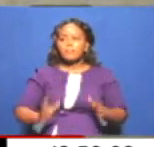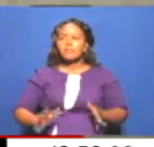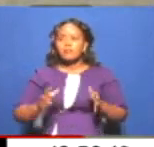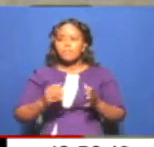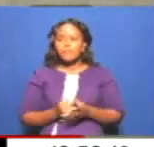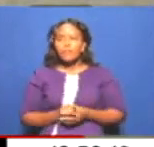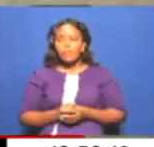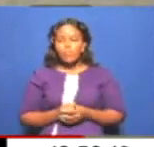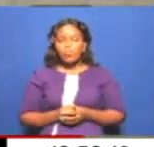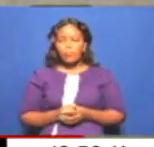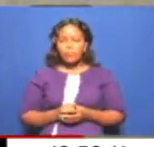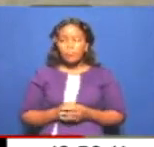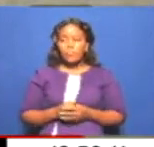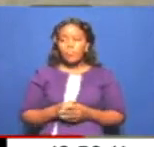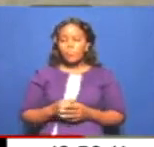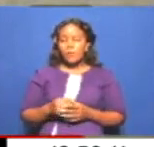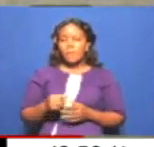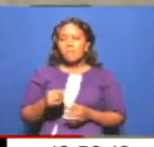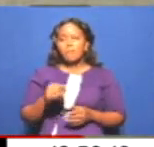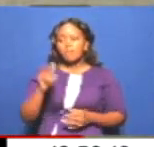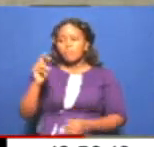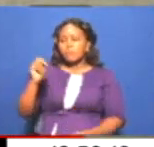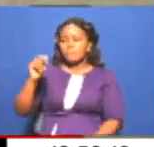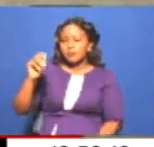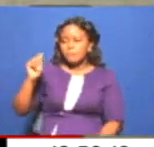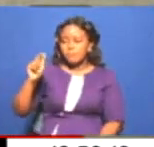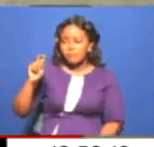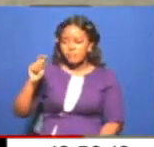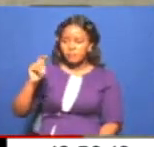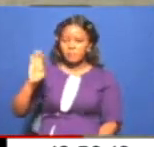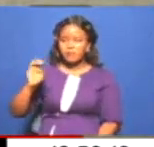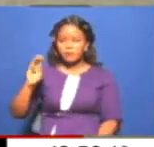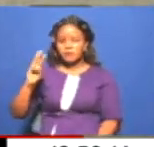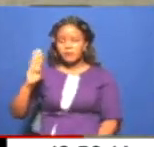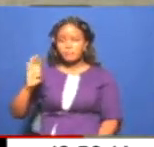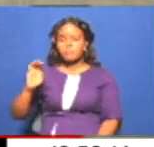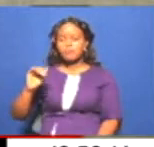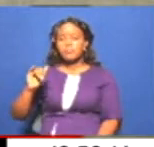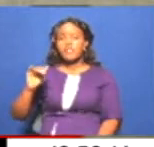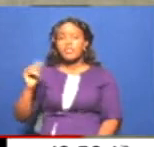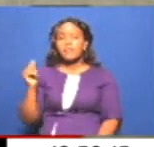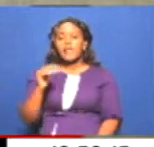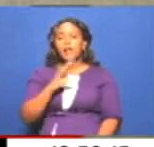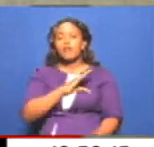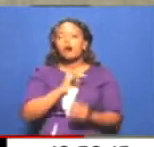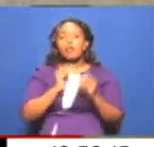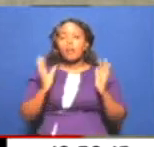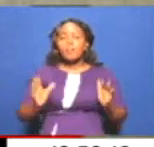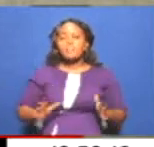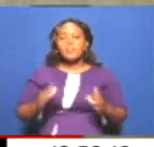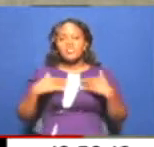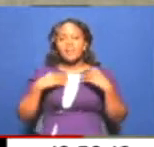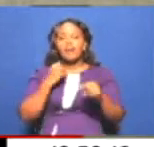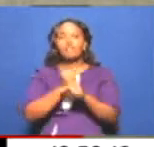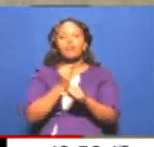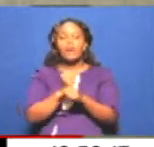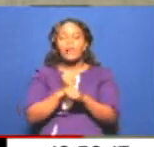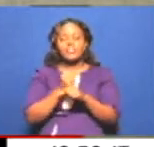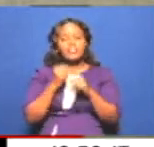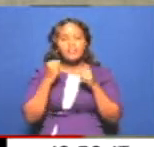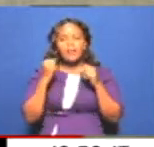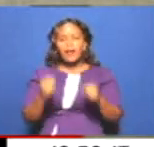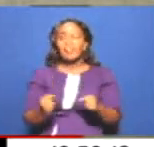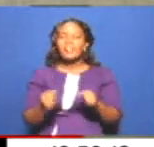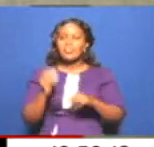George Natembeya amefanya kazi mzuri so far. Amejaribu kuleta ile discipline kwa police force, na